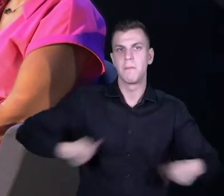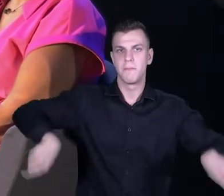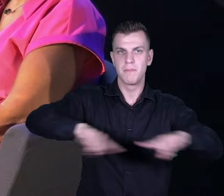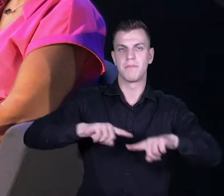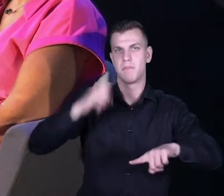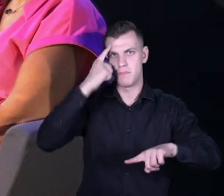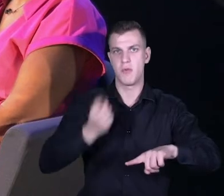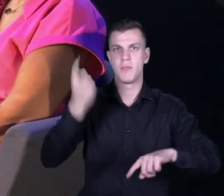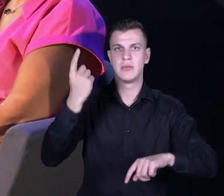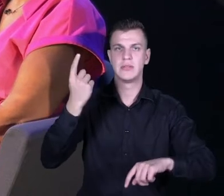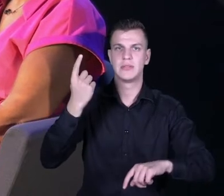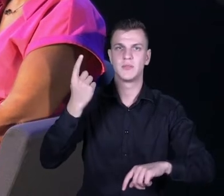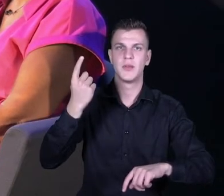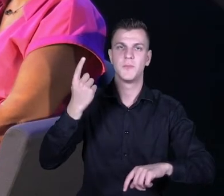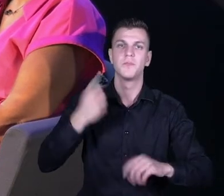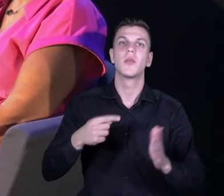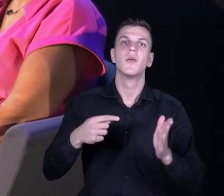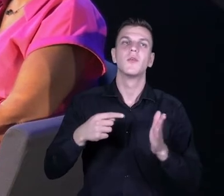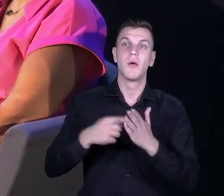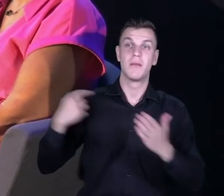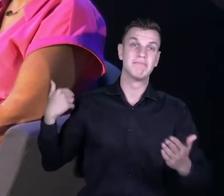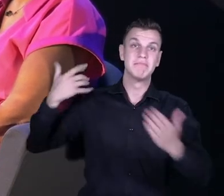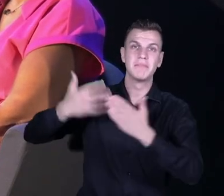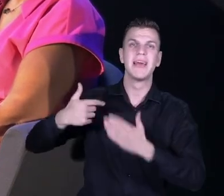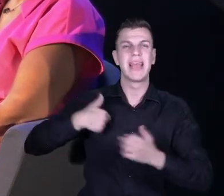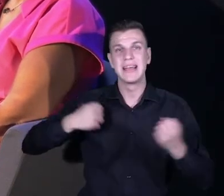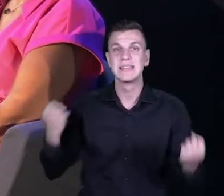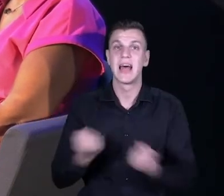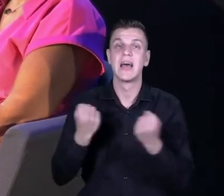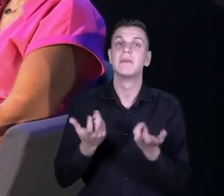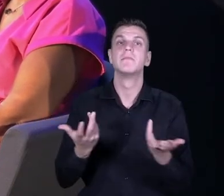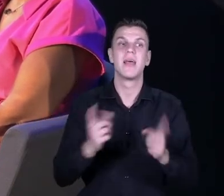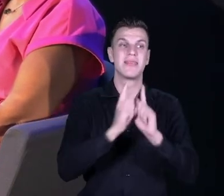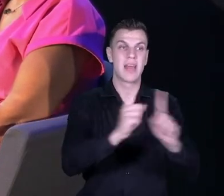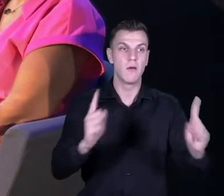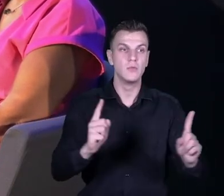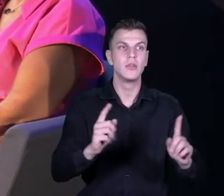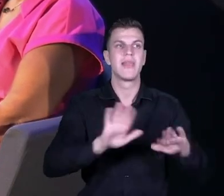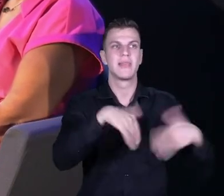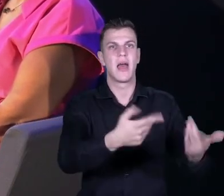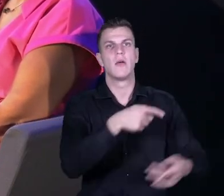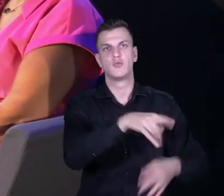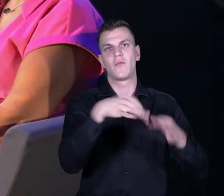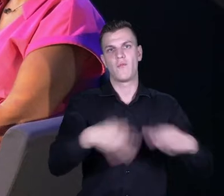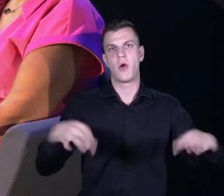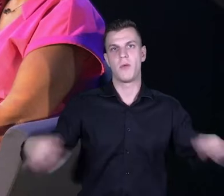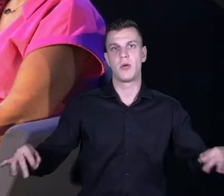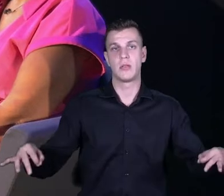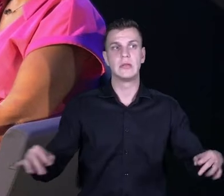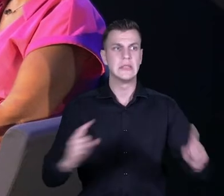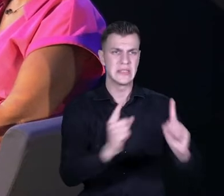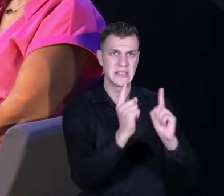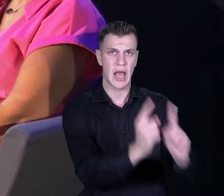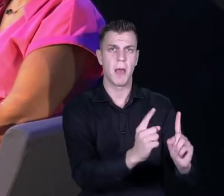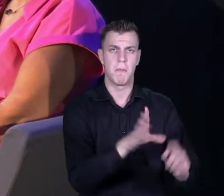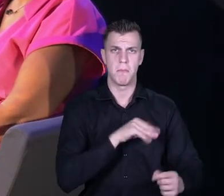wielką wagę przykładam do tego, żeby właśnie nauczyciel miał tą swobodę działania, żeby miał autonomię,